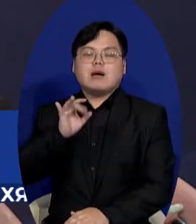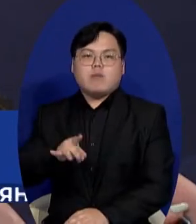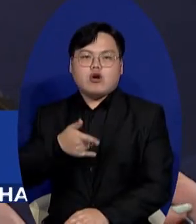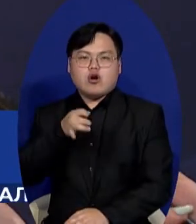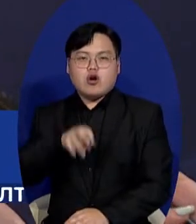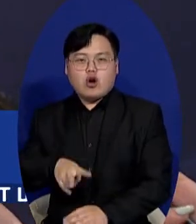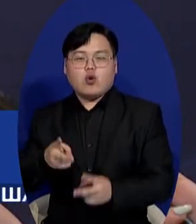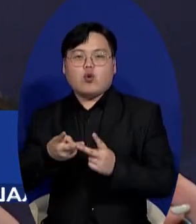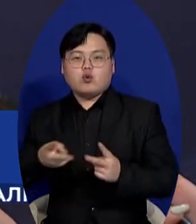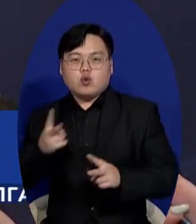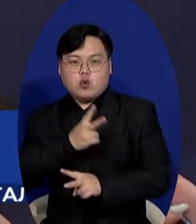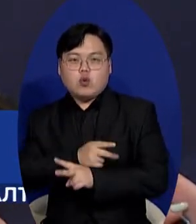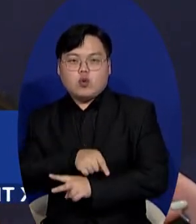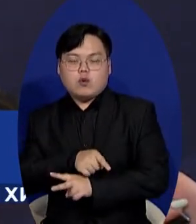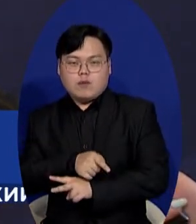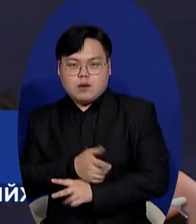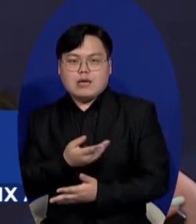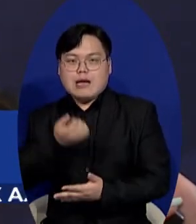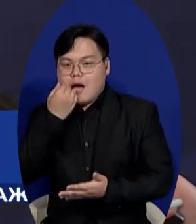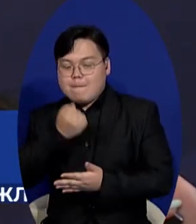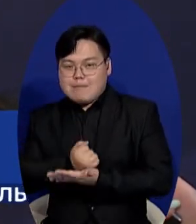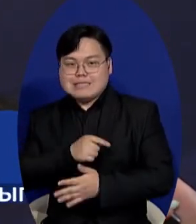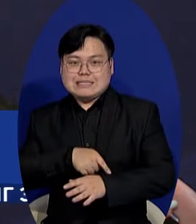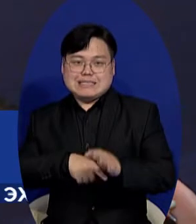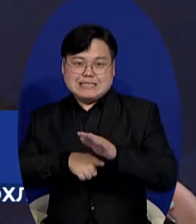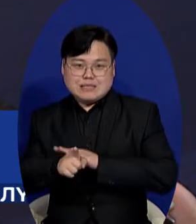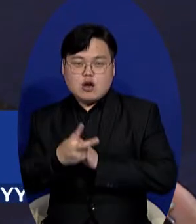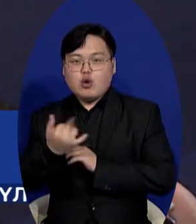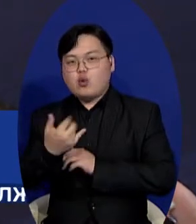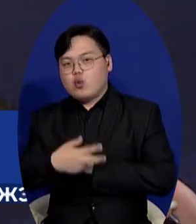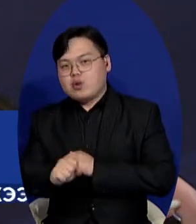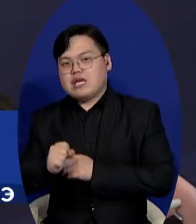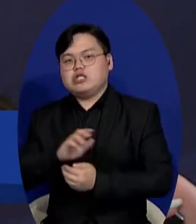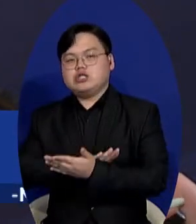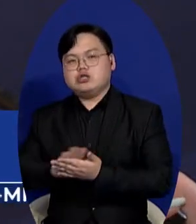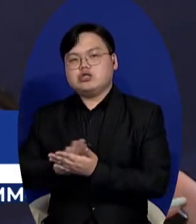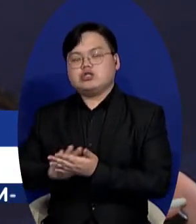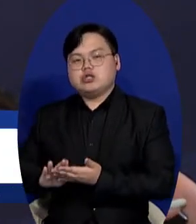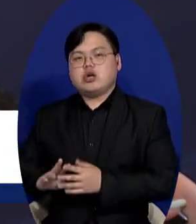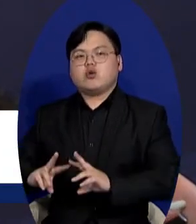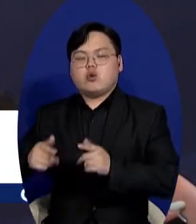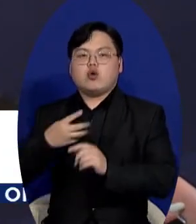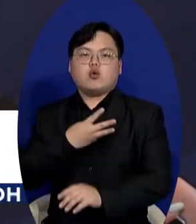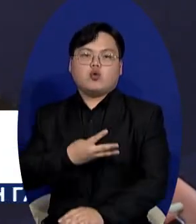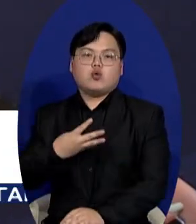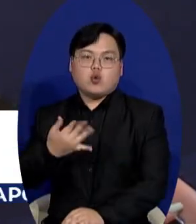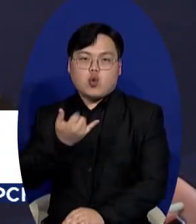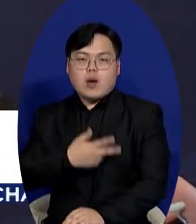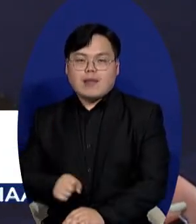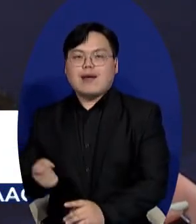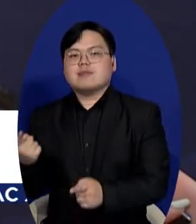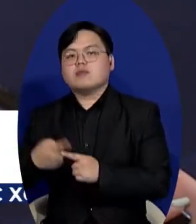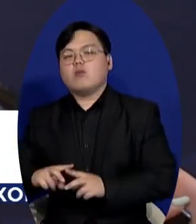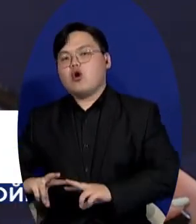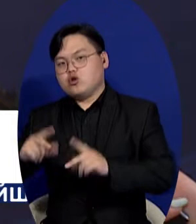хууль байгаа. Тэгэхээр энэ маань одоо батлагдсан цагаас эхлээд 2 удаа шижилсэн найруулганд орсон байна. 44 удаагийн нэмэлт өөрчлөлт хийгдсэн